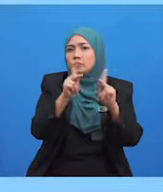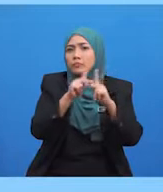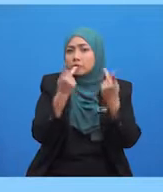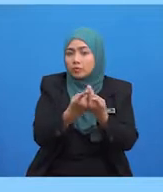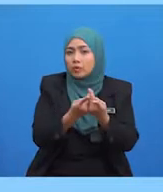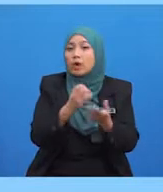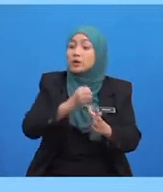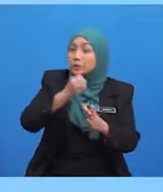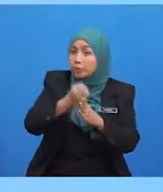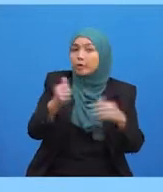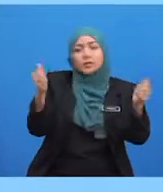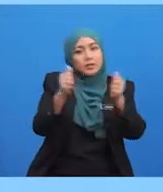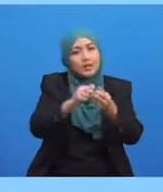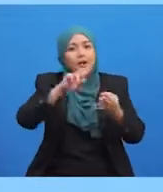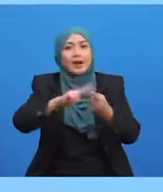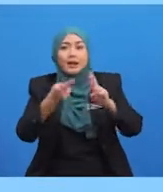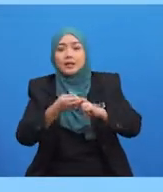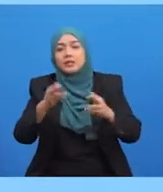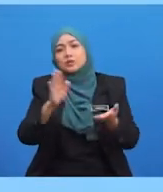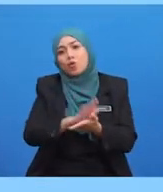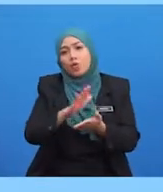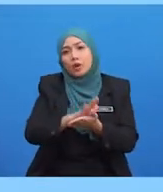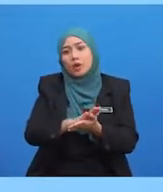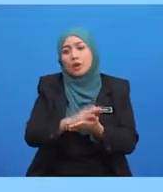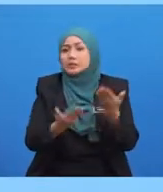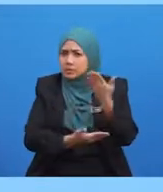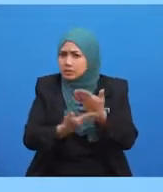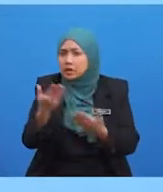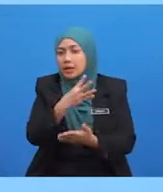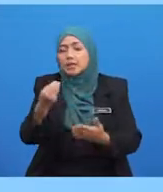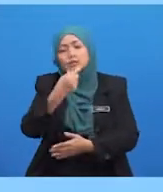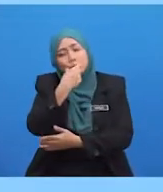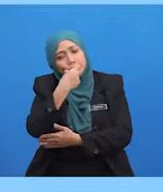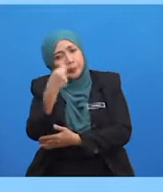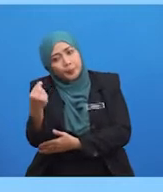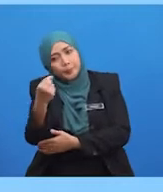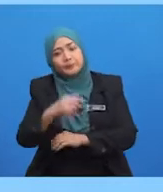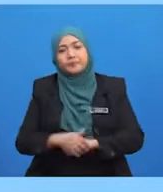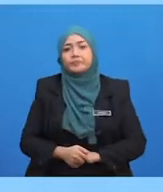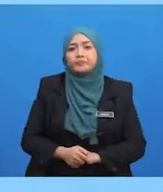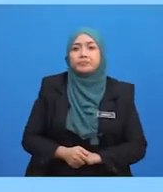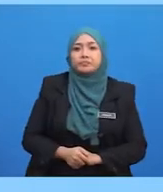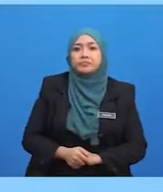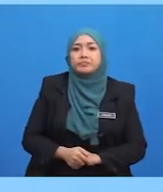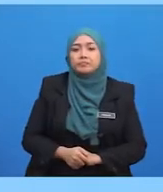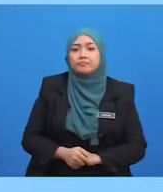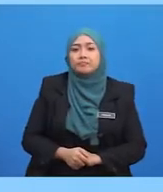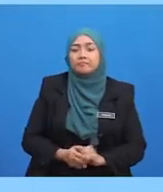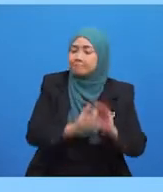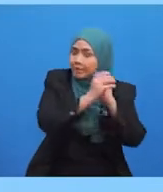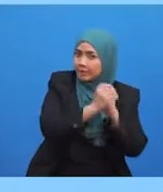sekolah. Senang dan sedap. Kamu semua mesti cuba, eh? Syabas